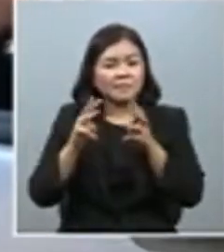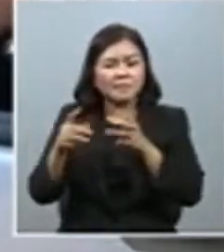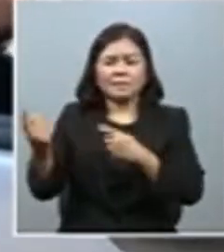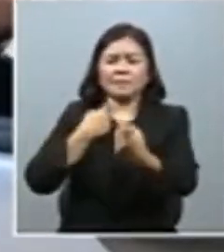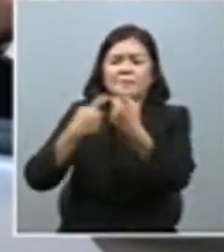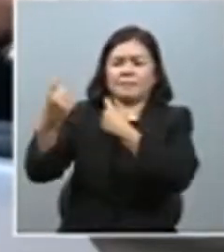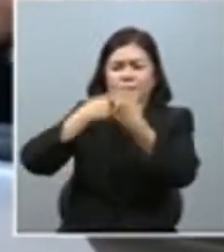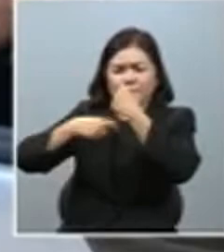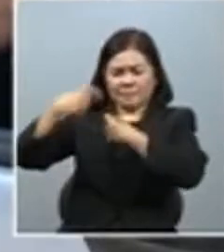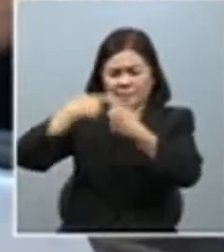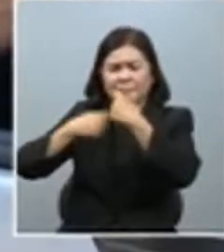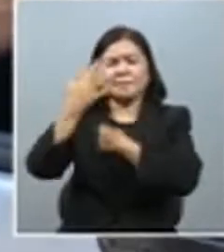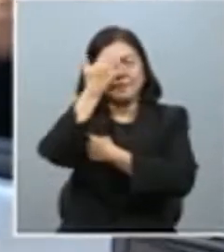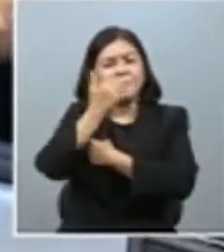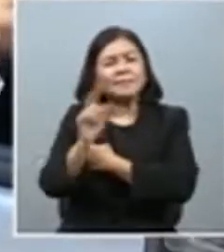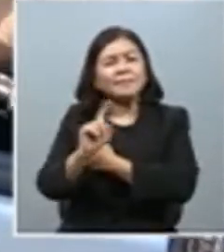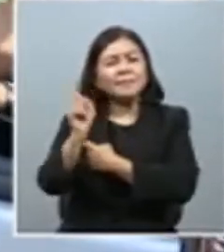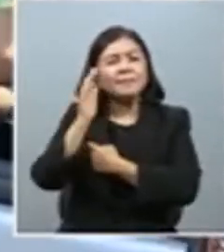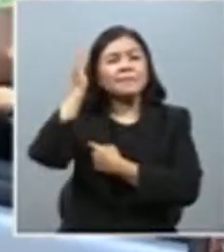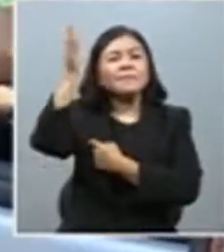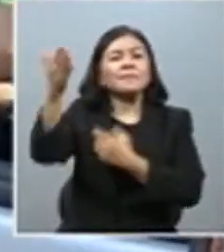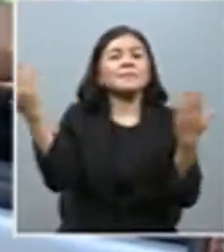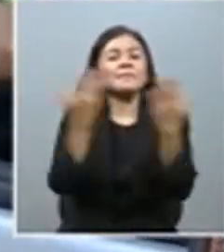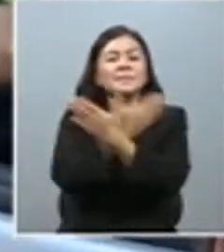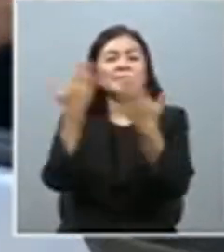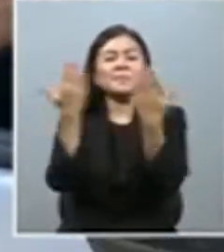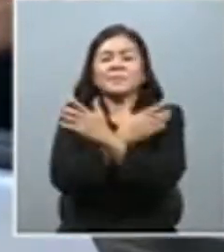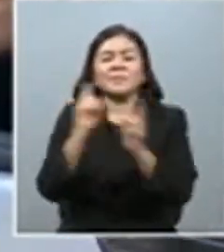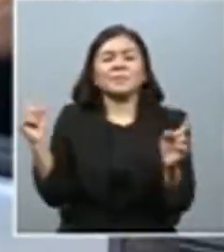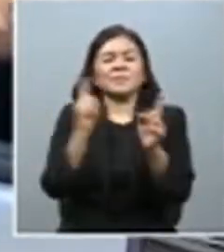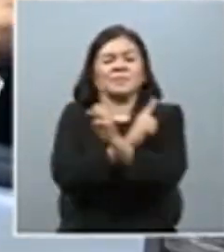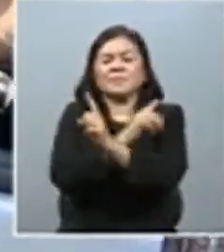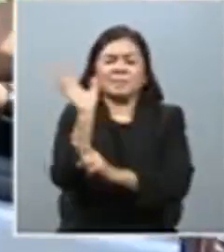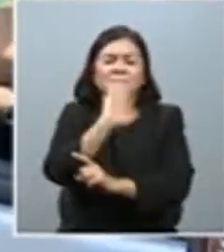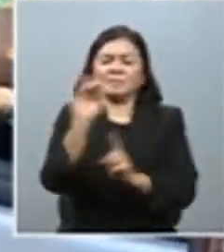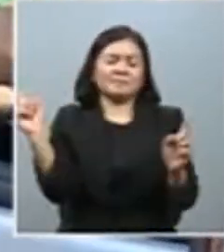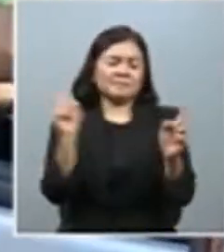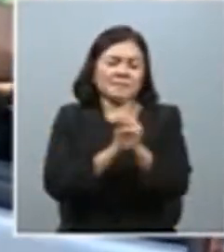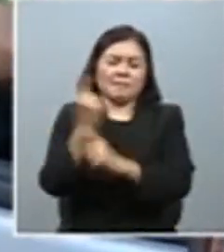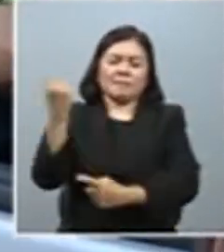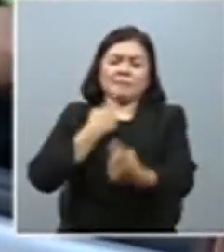แซกวันหลังเอานีน่ามาแทนเดดได้ไหม